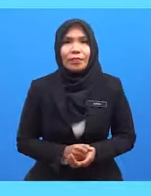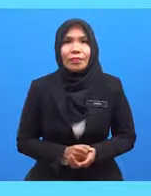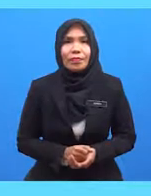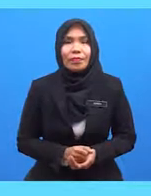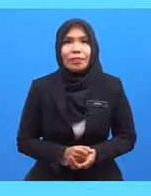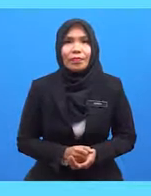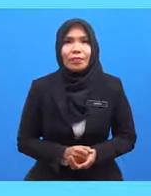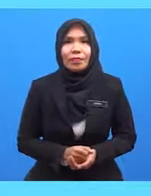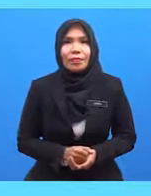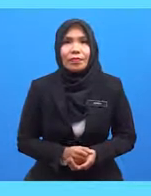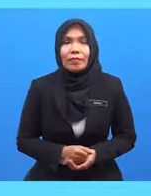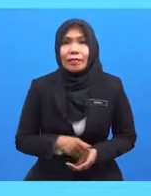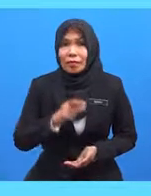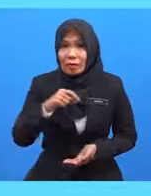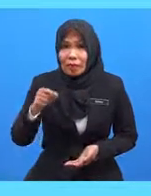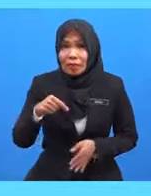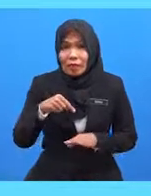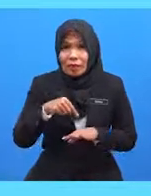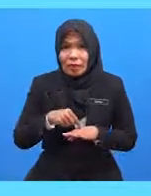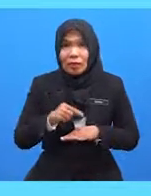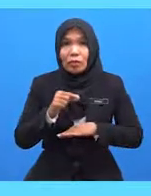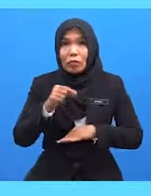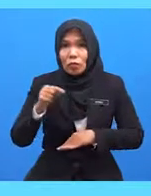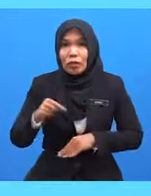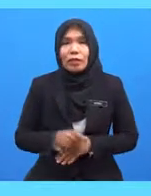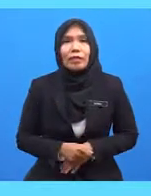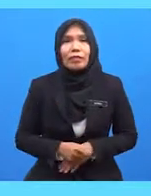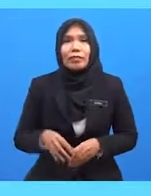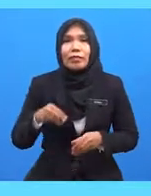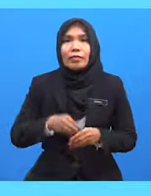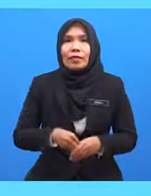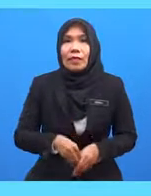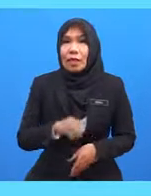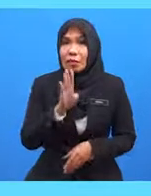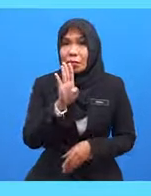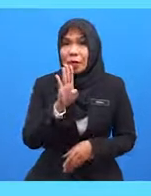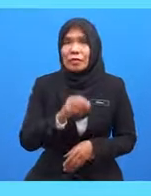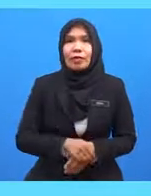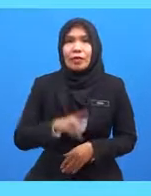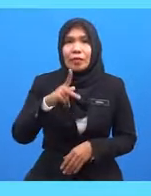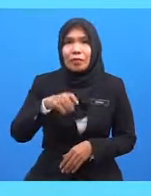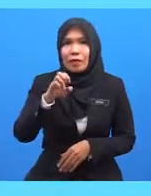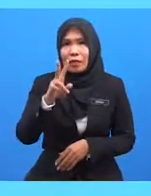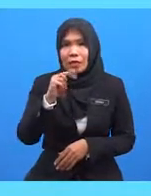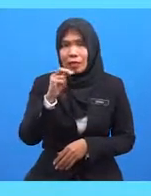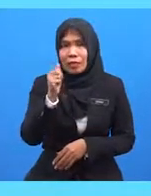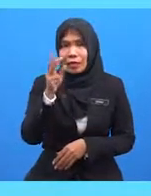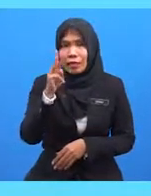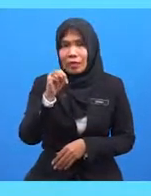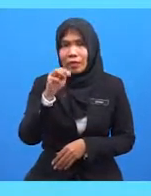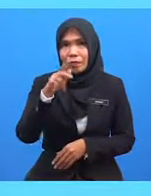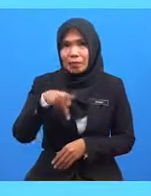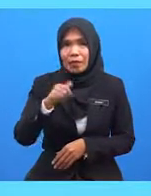4 penampang dan memperlihatkan penggunaan dua jenis aksara dan